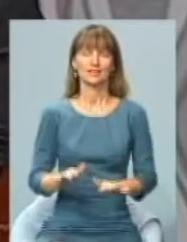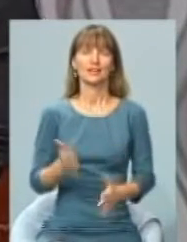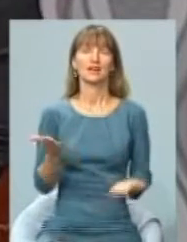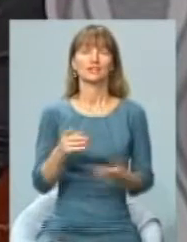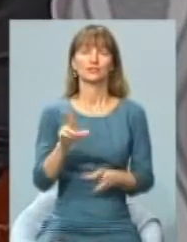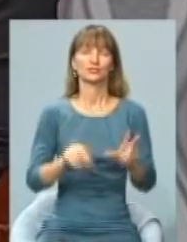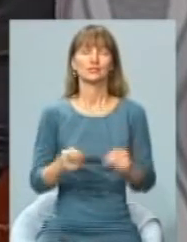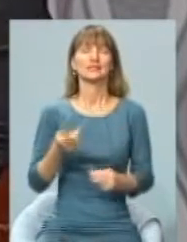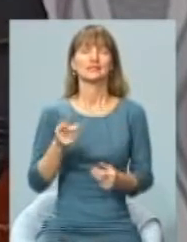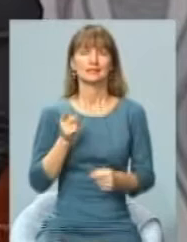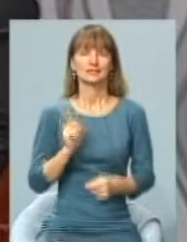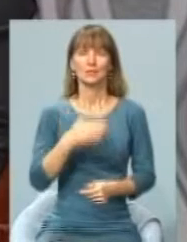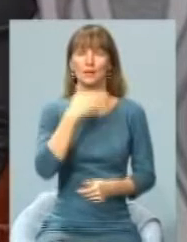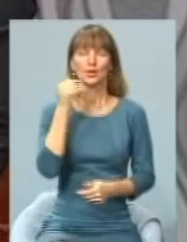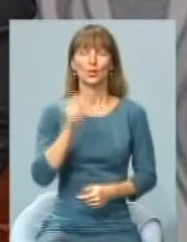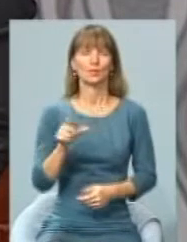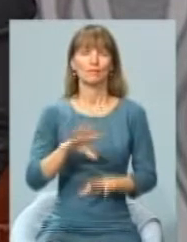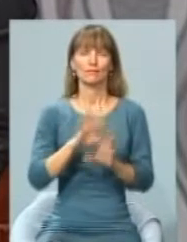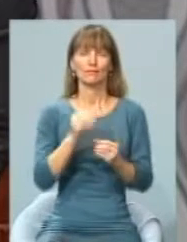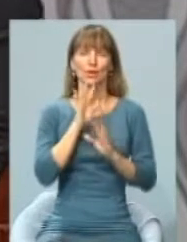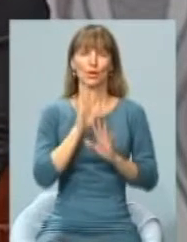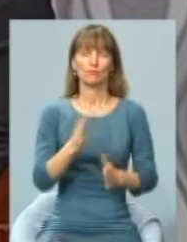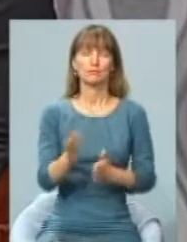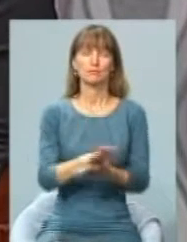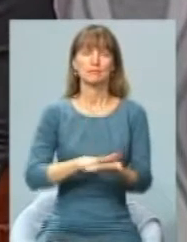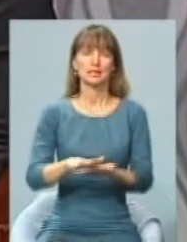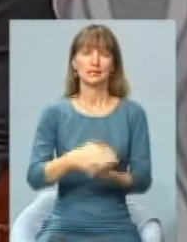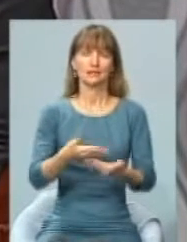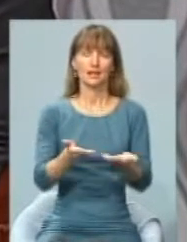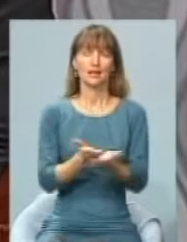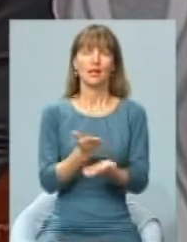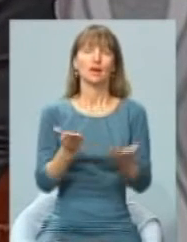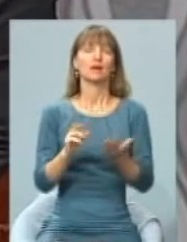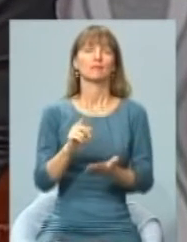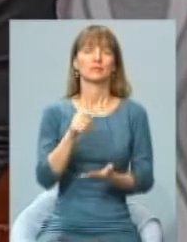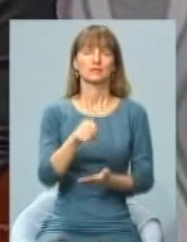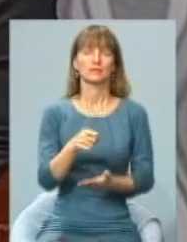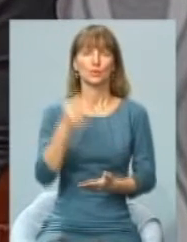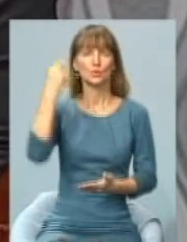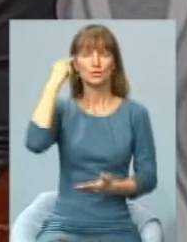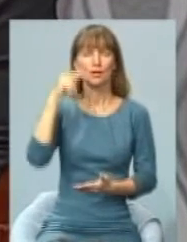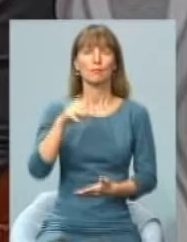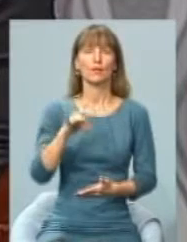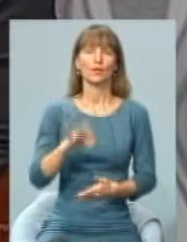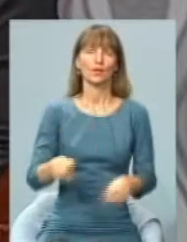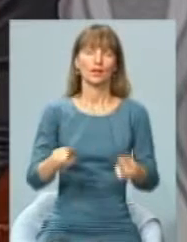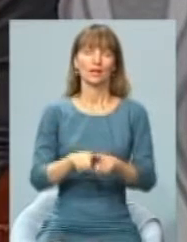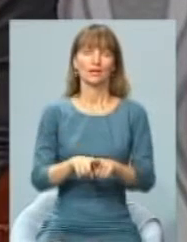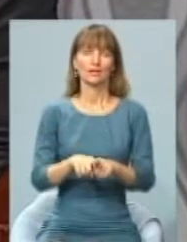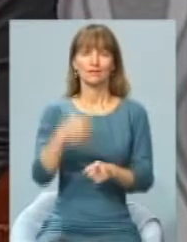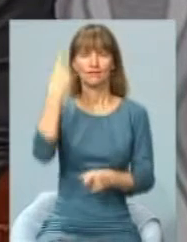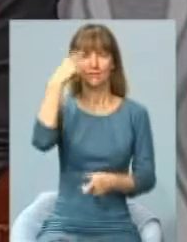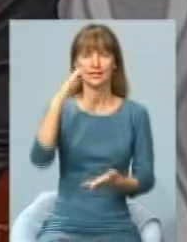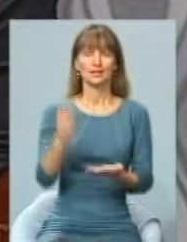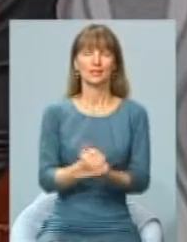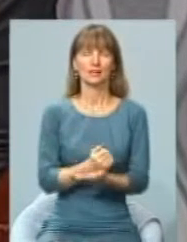вважаєш. І дійсно, дуже багато людей взагалі не полюбляють мити посуд. А якби ти дізнався про такий винахід,